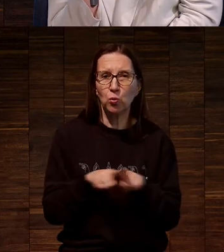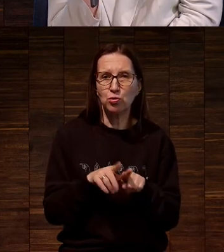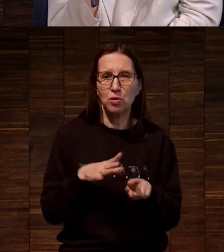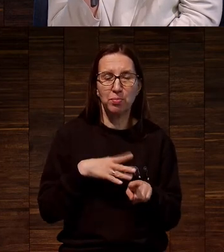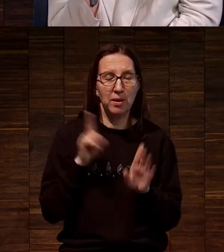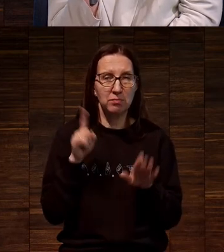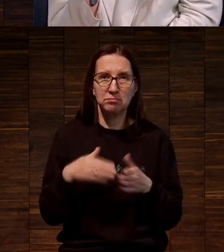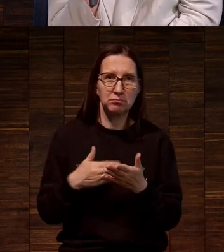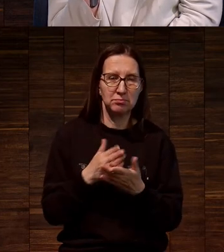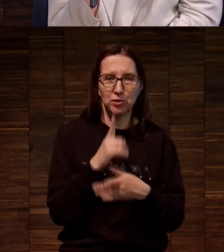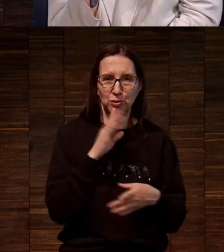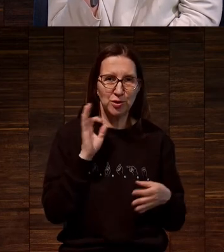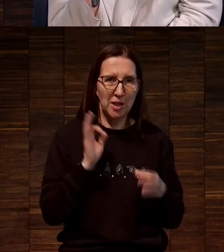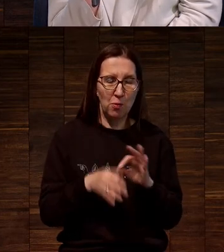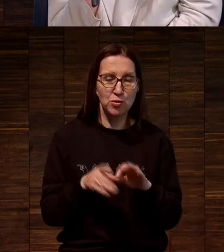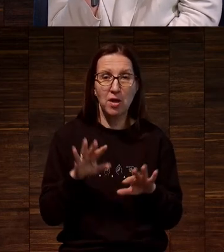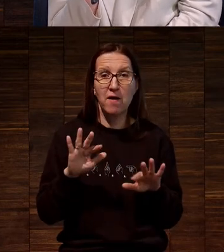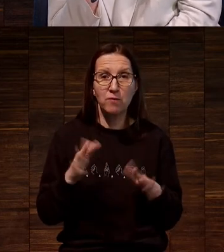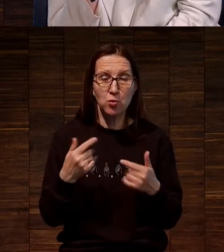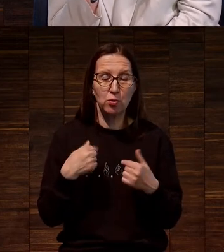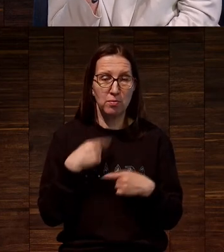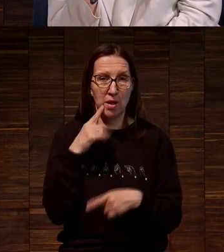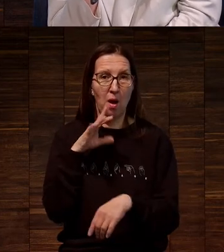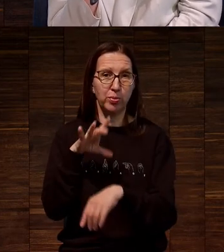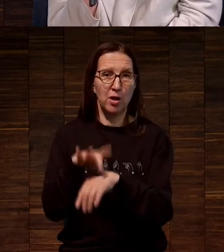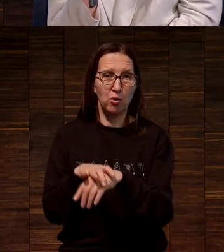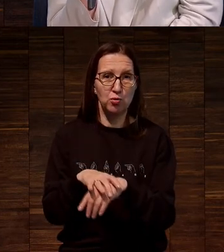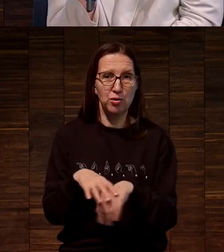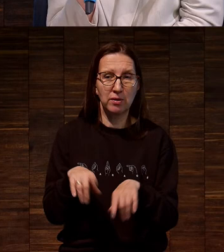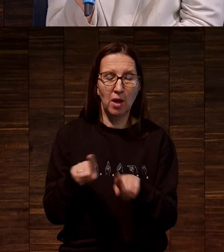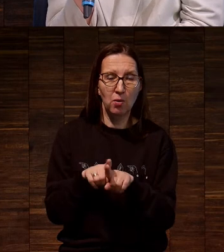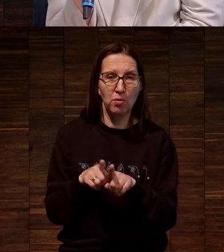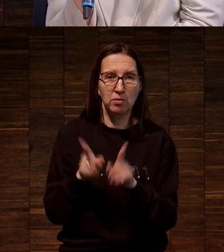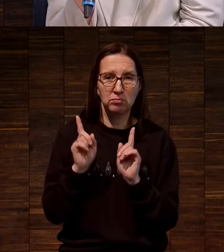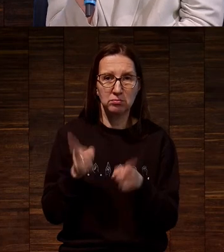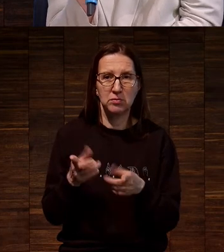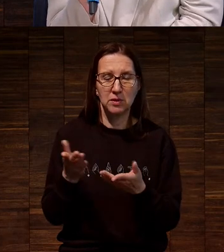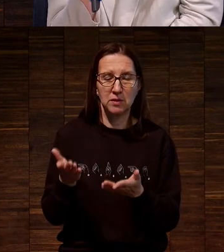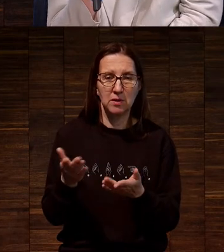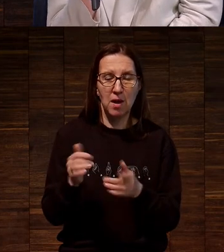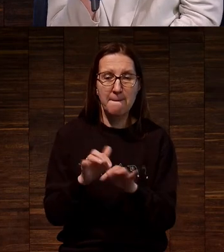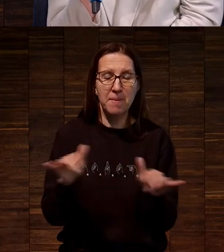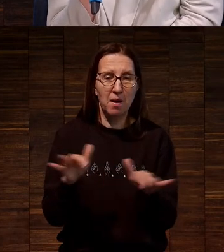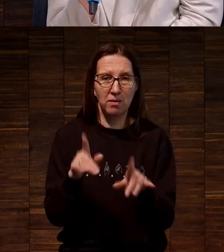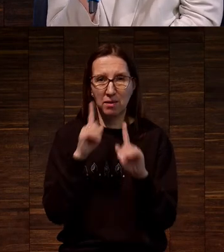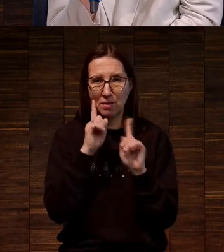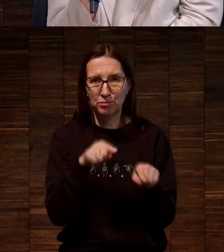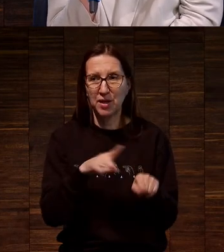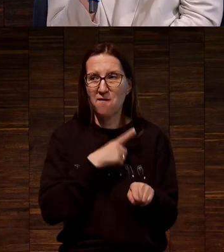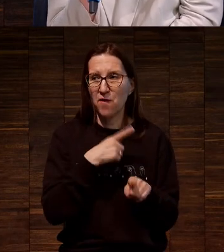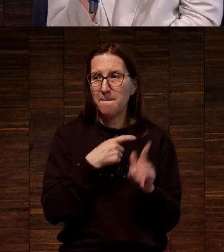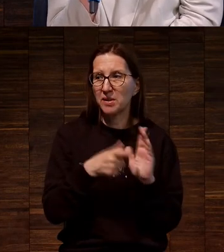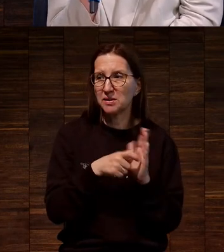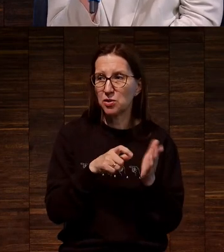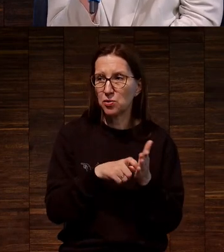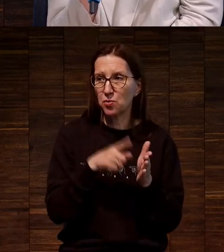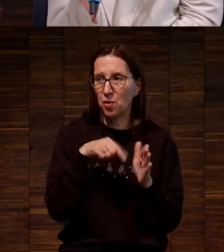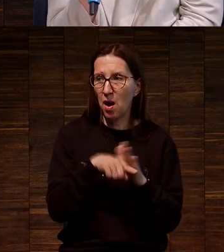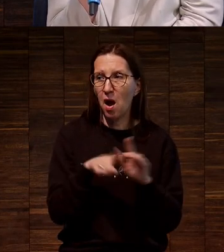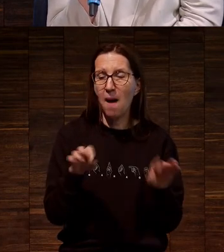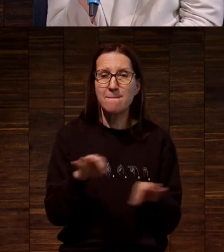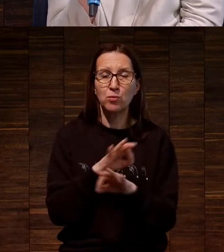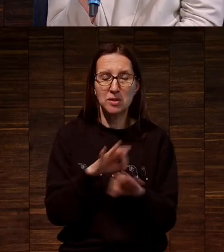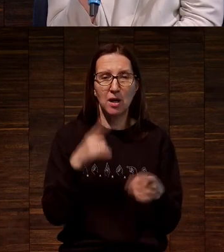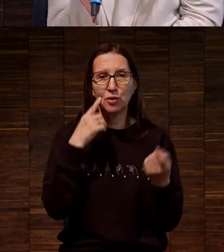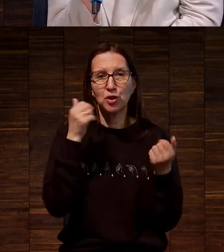целый квест. И в итоге мы обнаружили абсолютно расстроенное пианино в мастерской, на котором